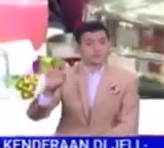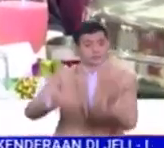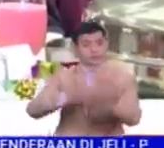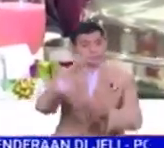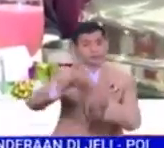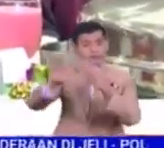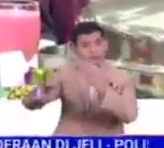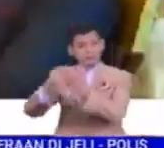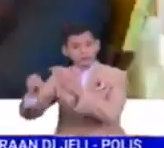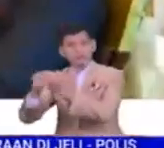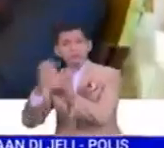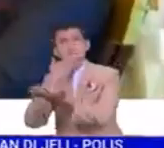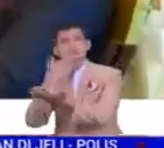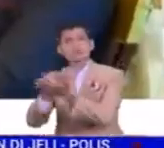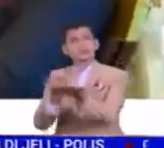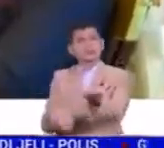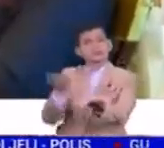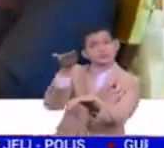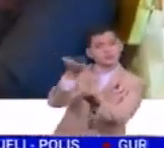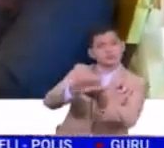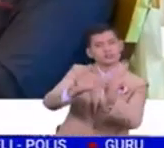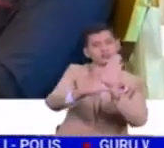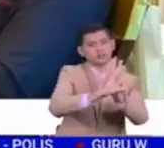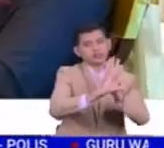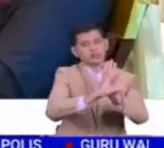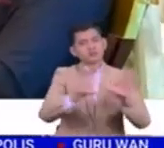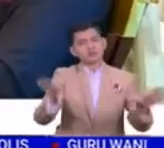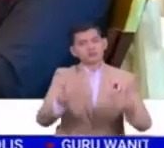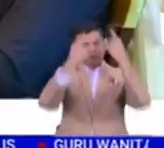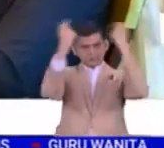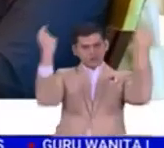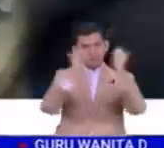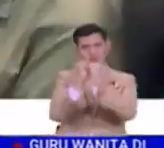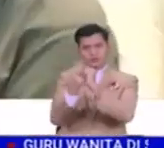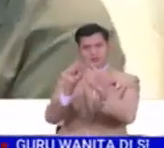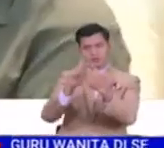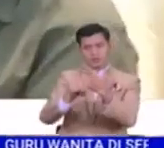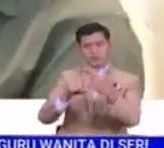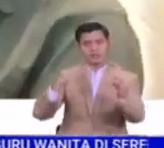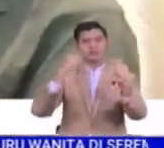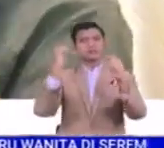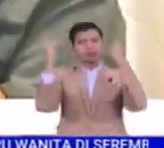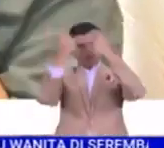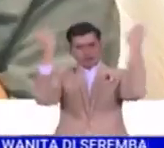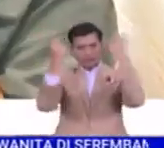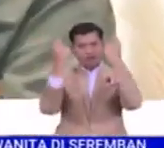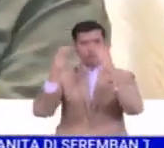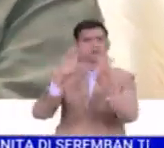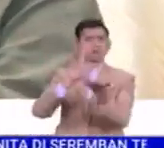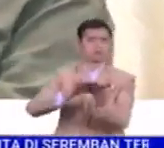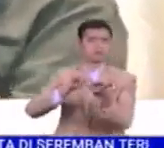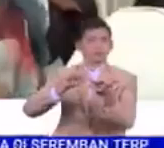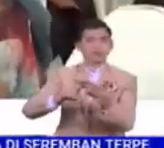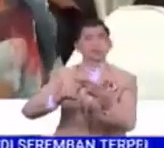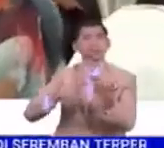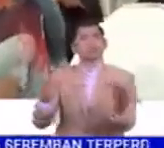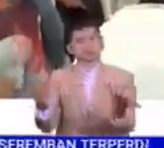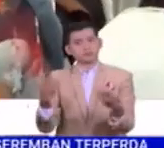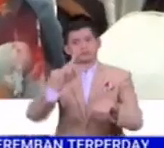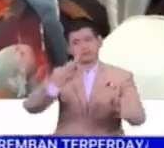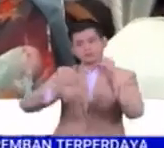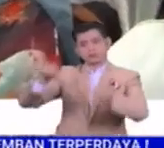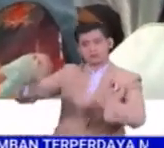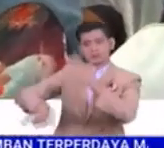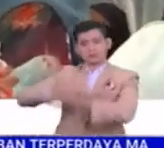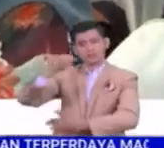dan penambahbaikan yang dicadangkan termasuk Karnival Sukan, Convention Media termasuk mengeluarkan kad perakuan media dari UKAS